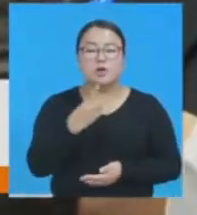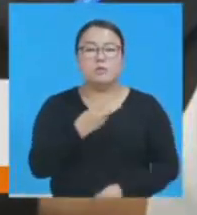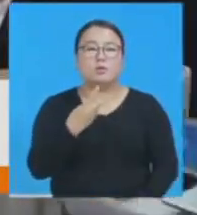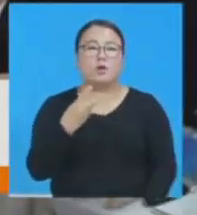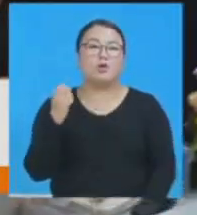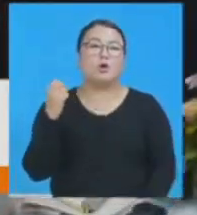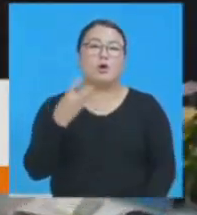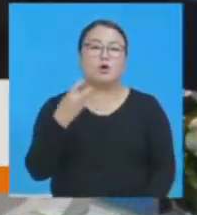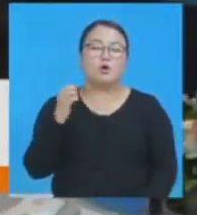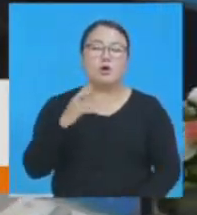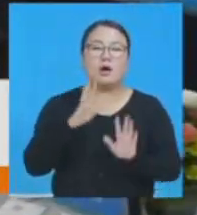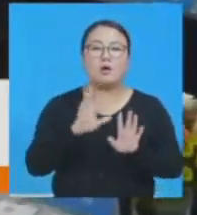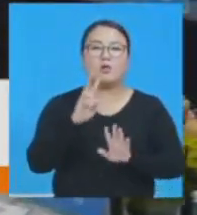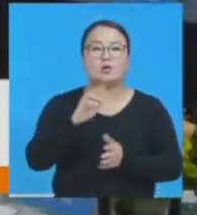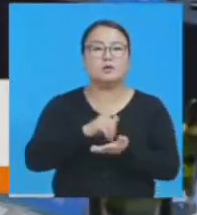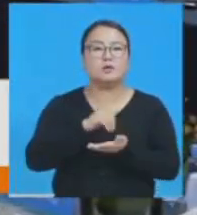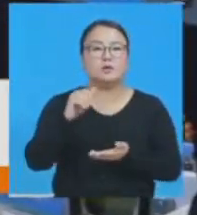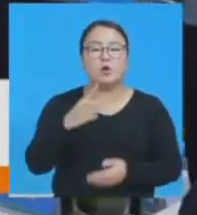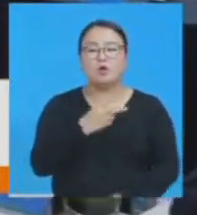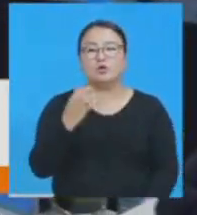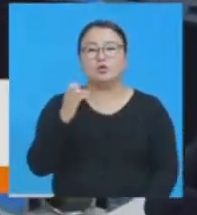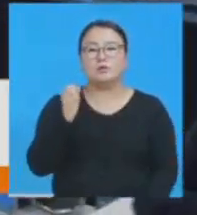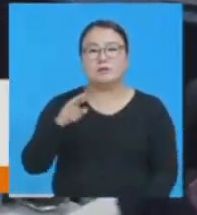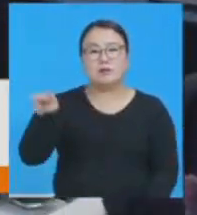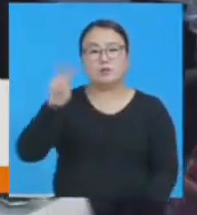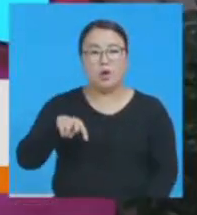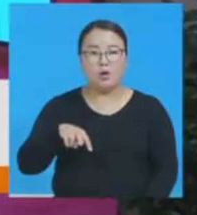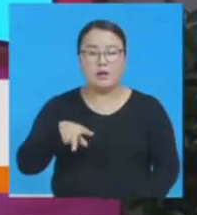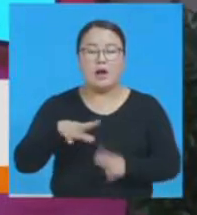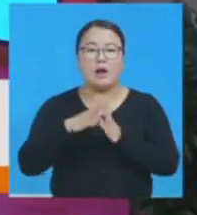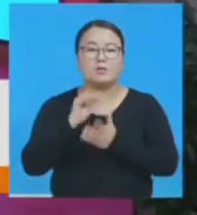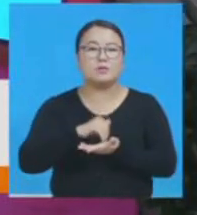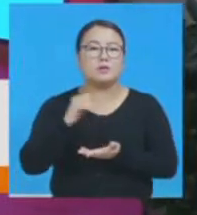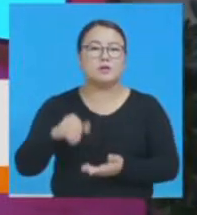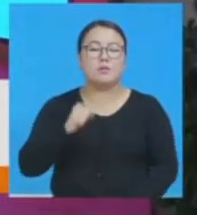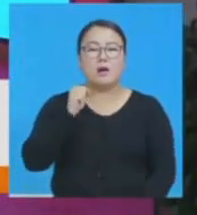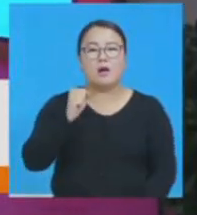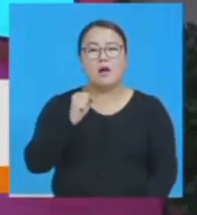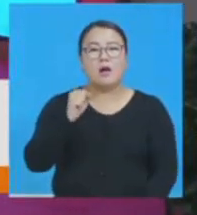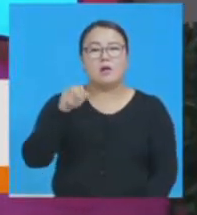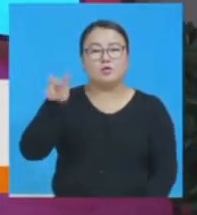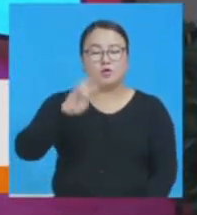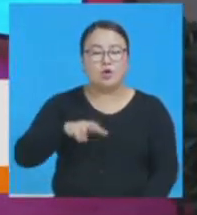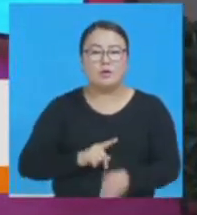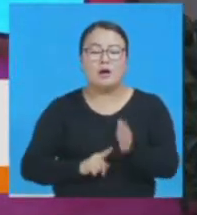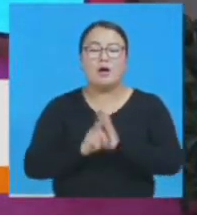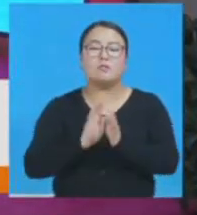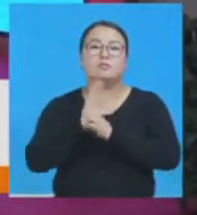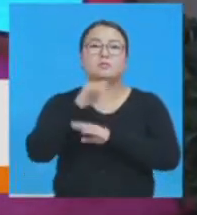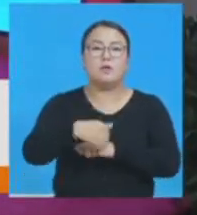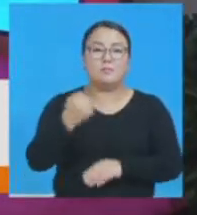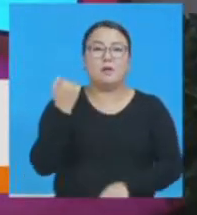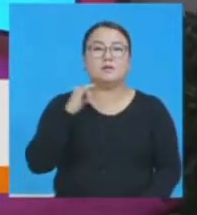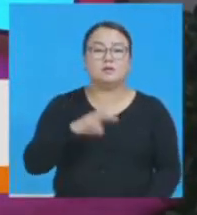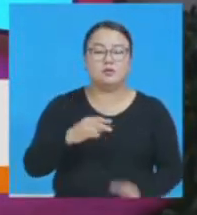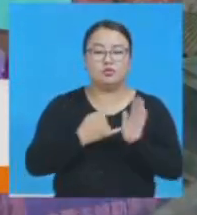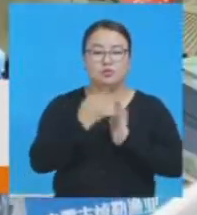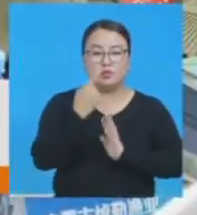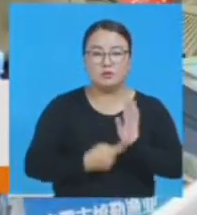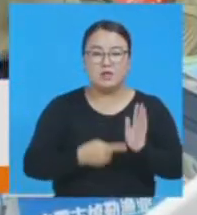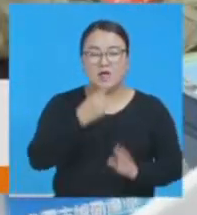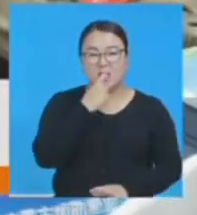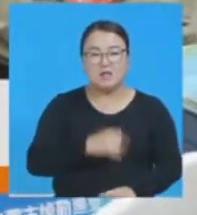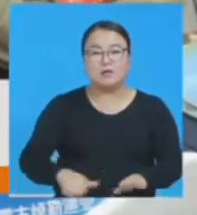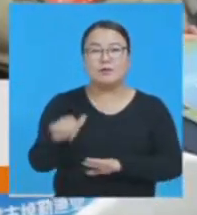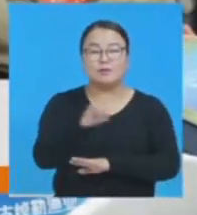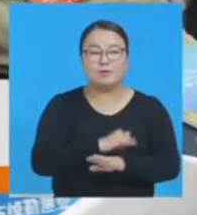онд 12 тэрбум 200 сая ам.доллар төрч 10 тэрбум ам.долларын босхийг анх давсан байна. Харин энэ оны 6-р сард бүгд найрамдах Хятад